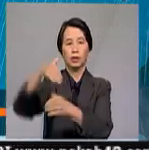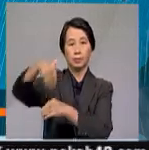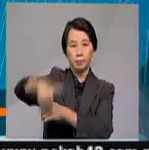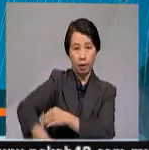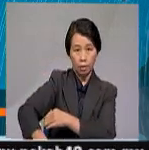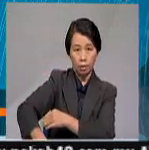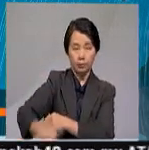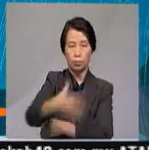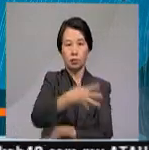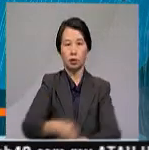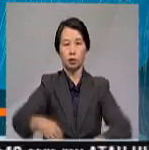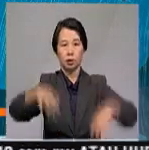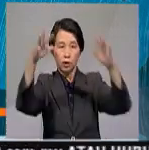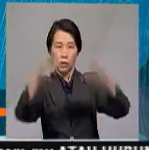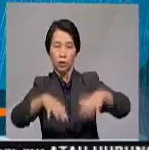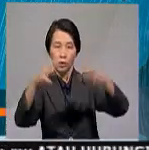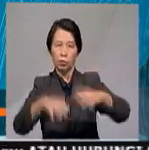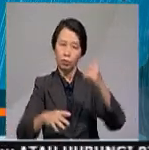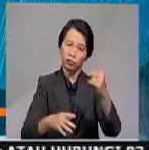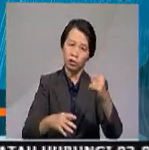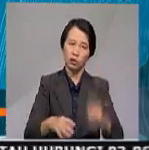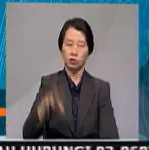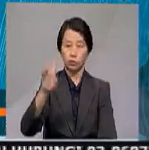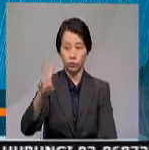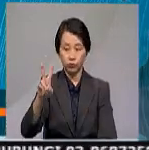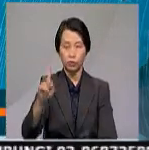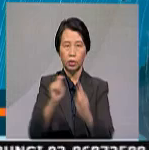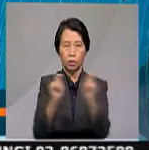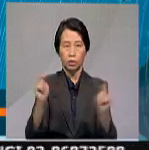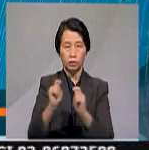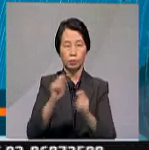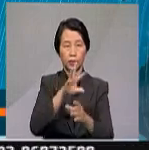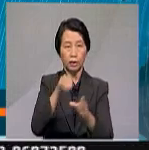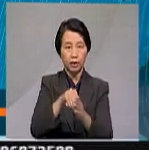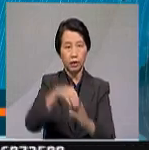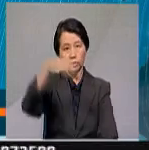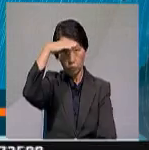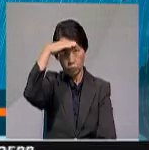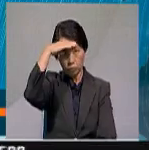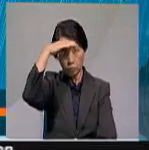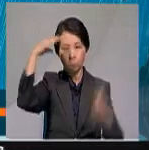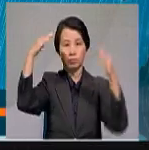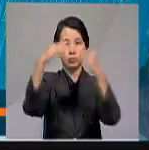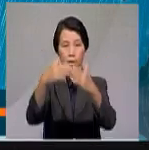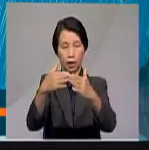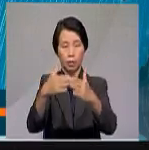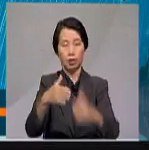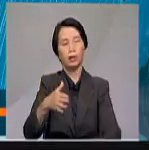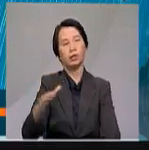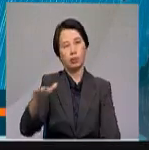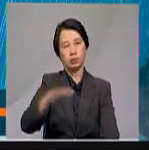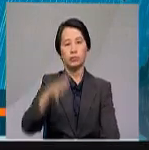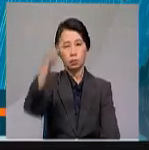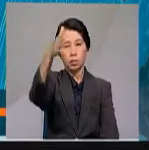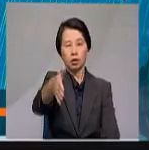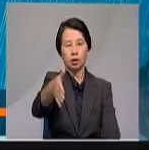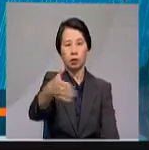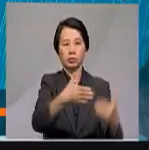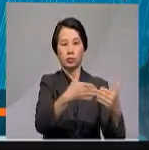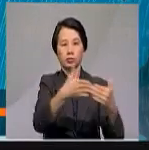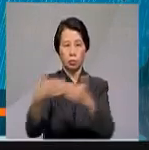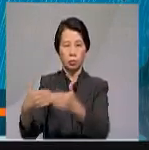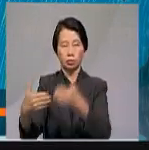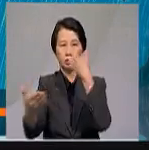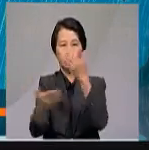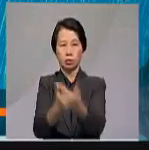nanti. Dan hujan di satu dua tempat yang melibatkan negeri Johor dan negeri Pahang ini dijangkakan akan berlanjutan